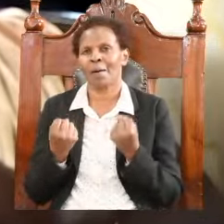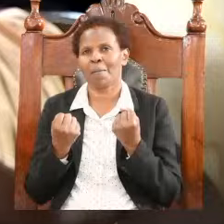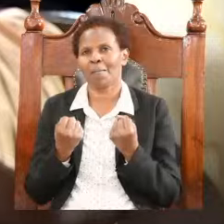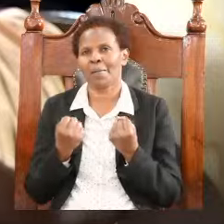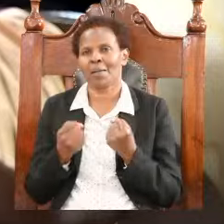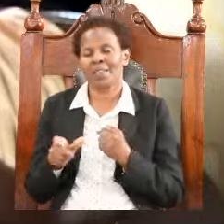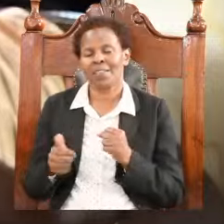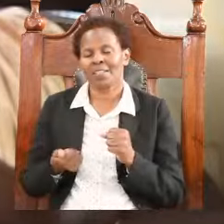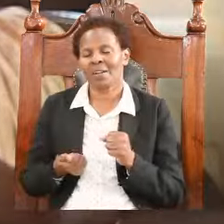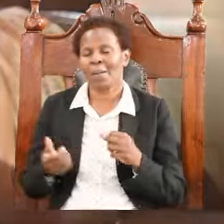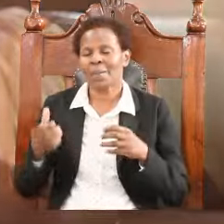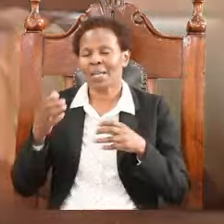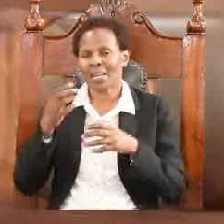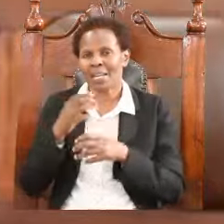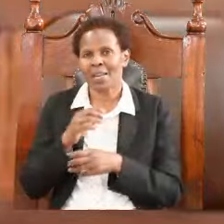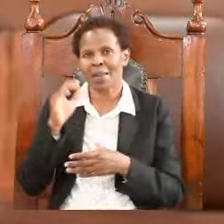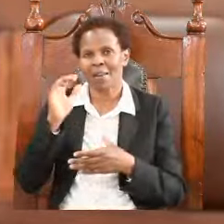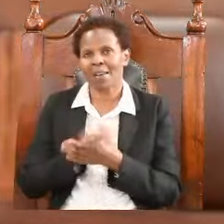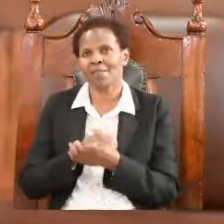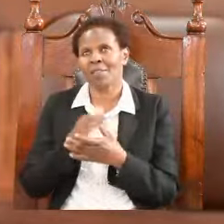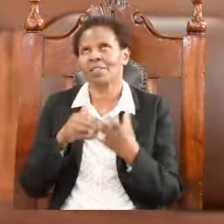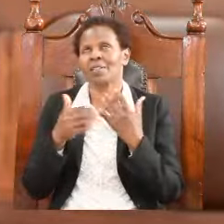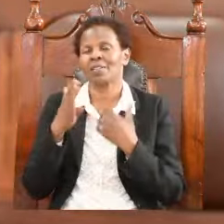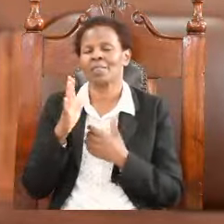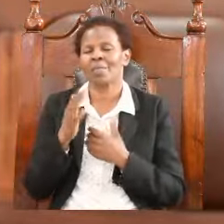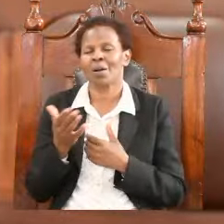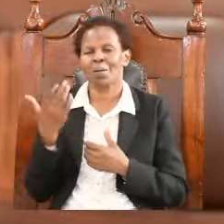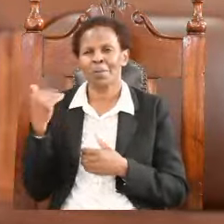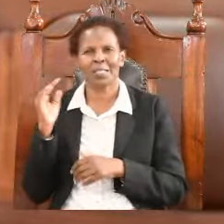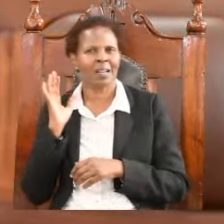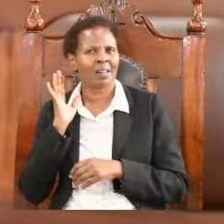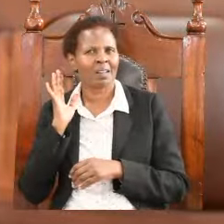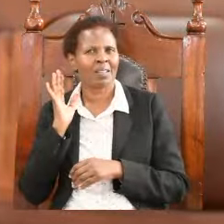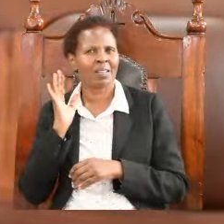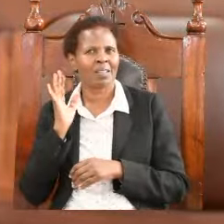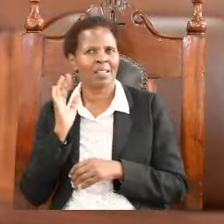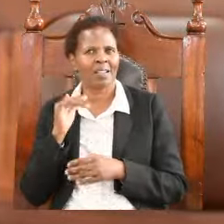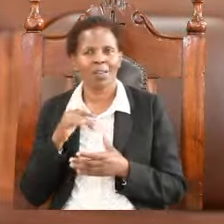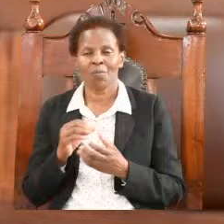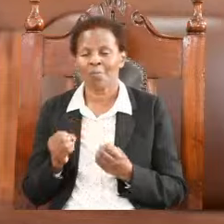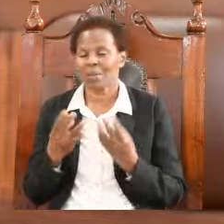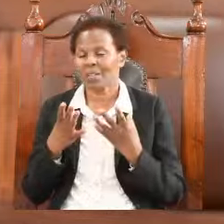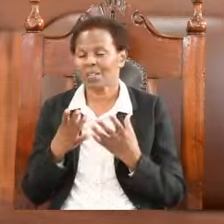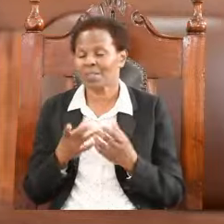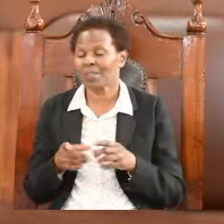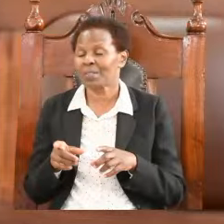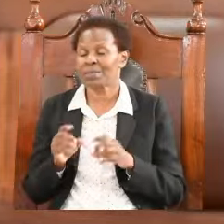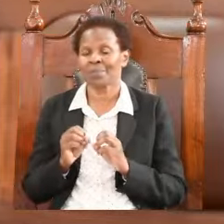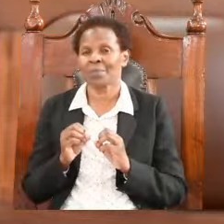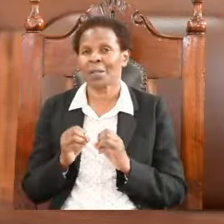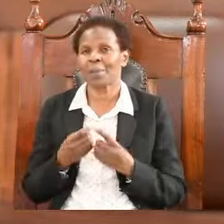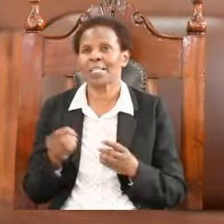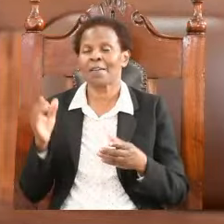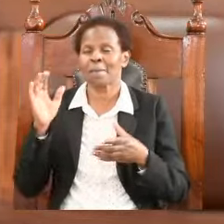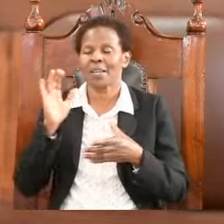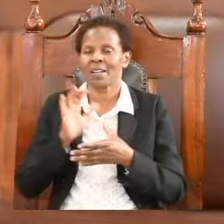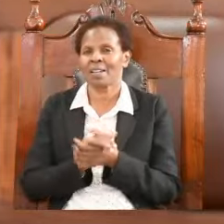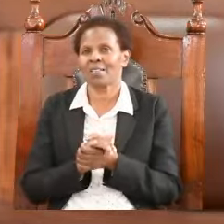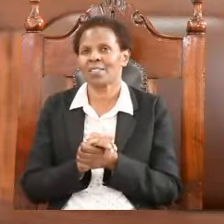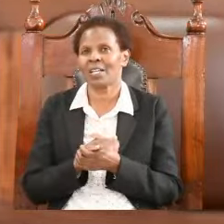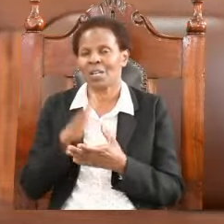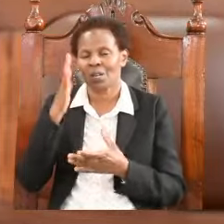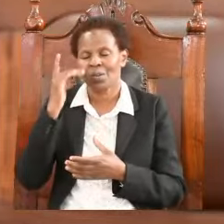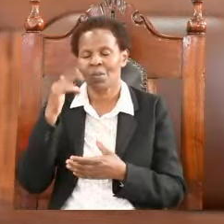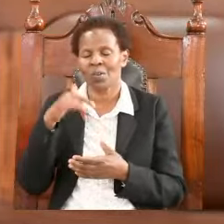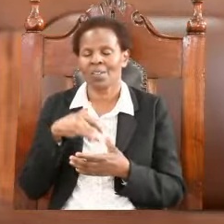uyu agitikia Ngai onokorwo ndaiguite ati ni kuri na kiama giki kiaringitwo we agitikia na amenya Ngai ari